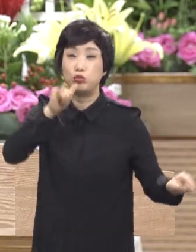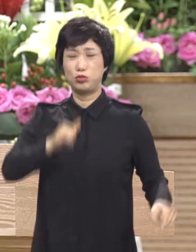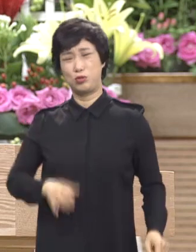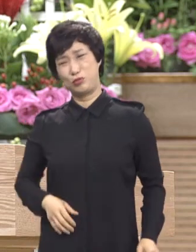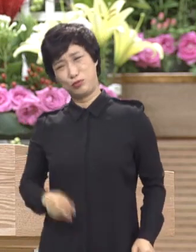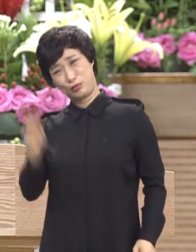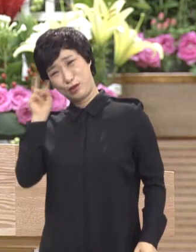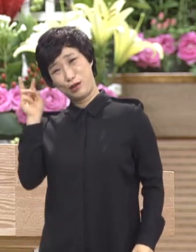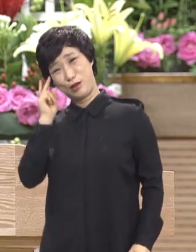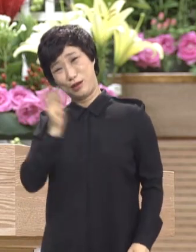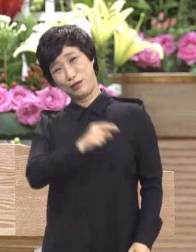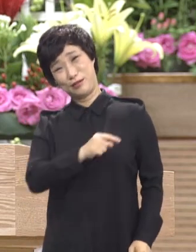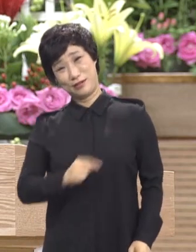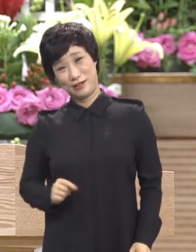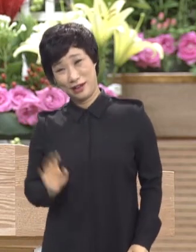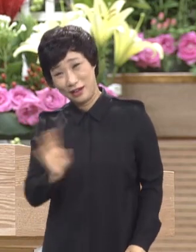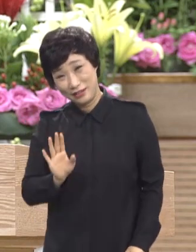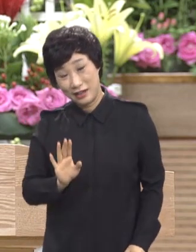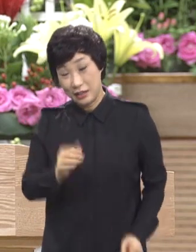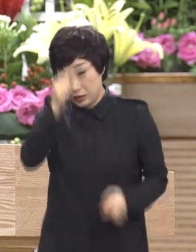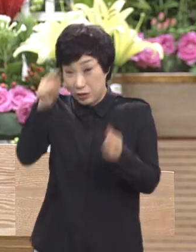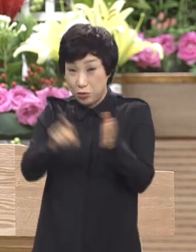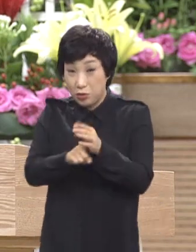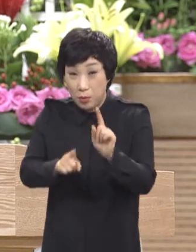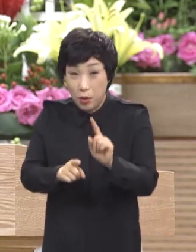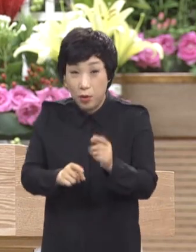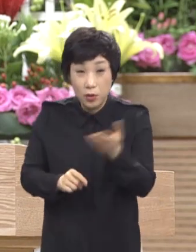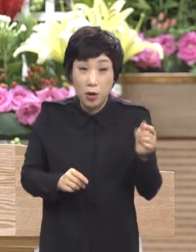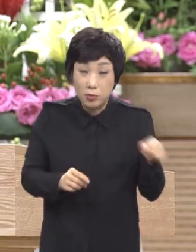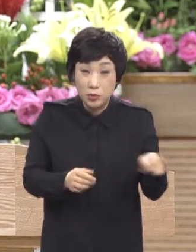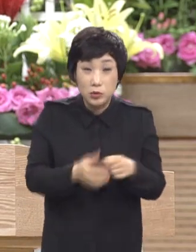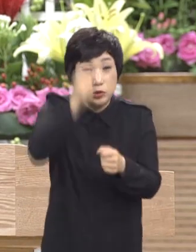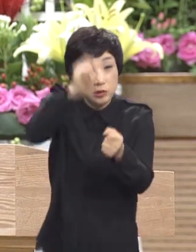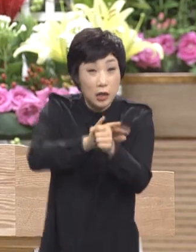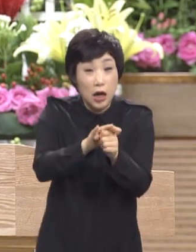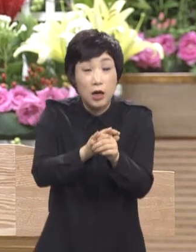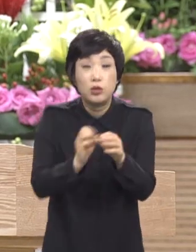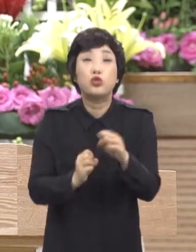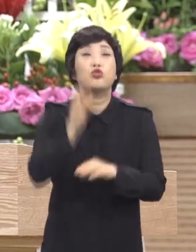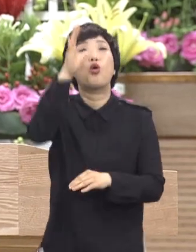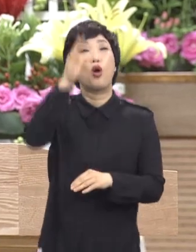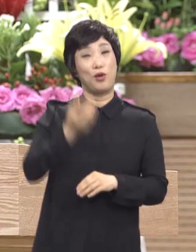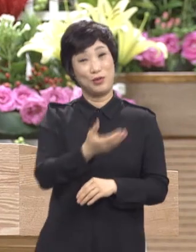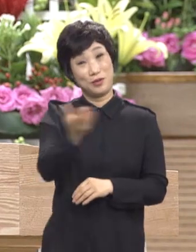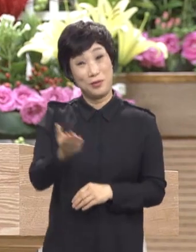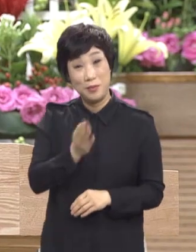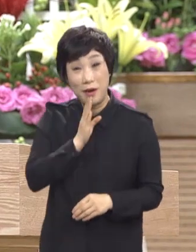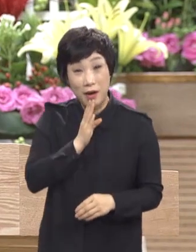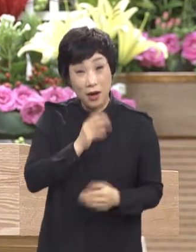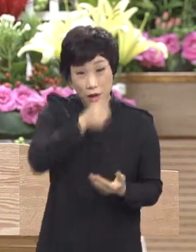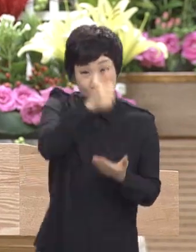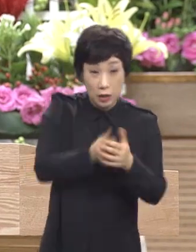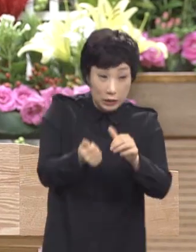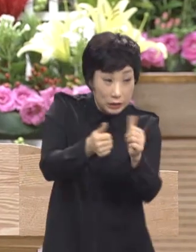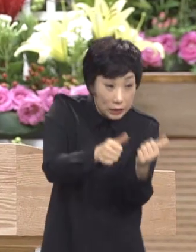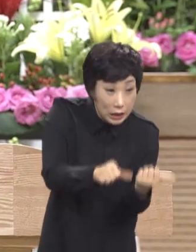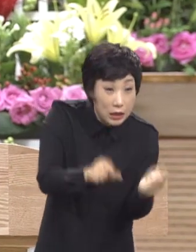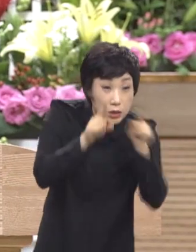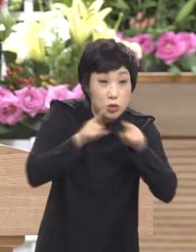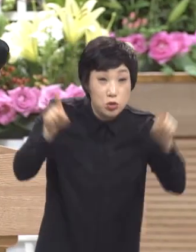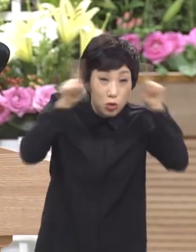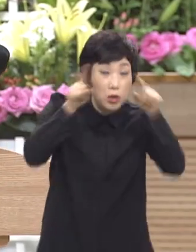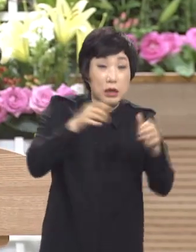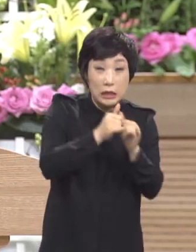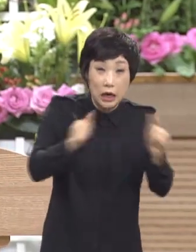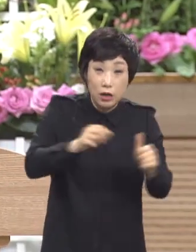곳으로 착각하는데 기독교는 그 이상을 뛰어넘어서 죄와 사망과 지옥에서